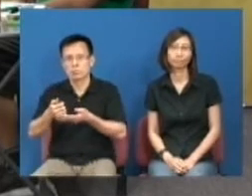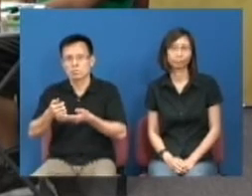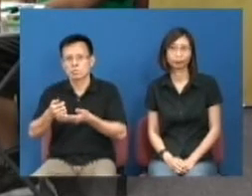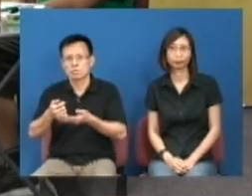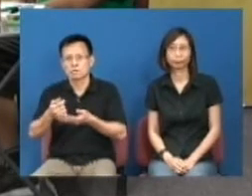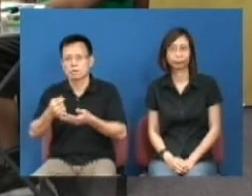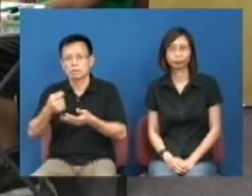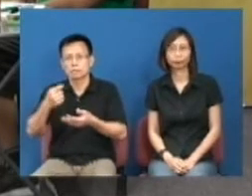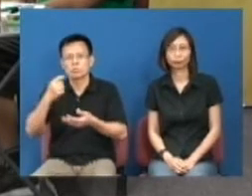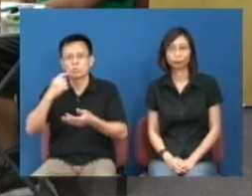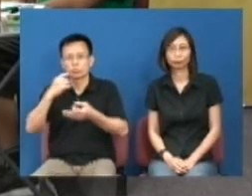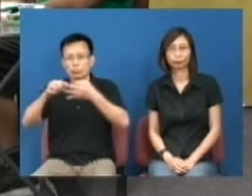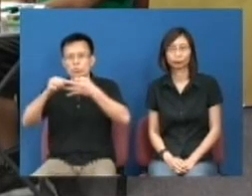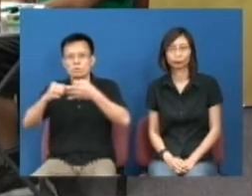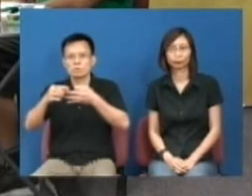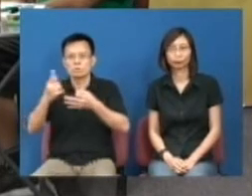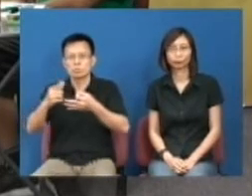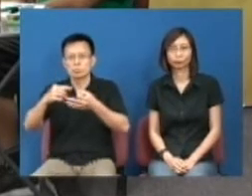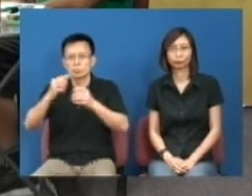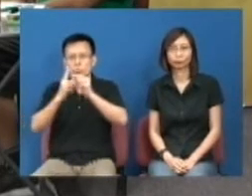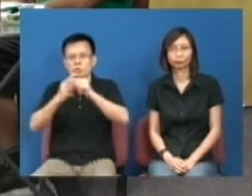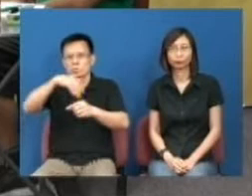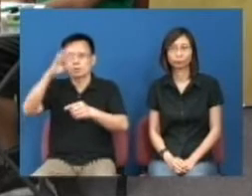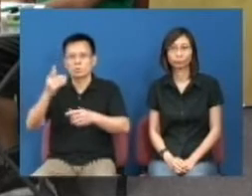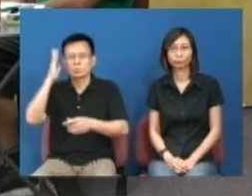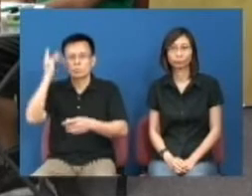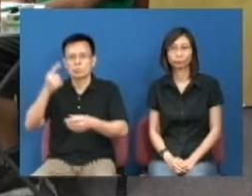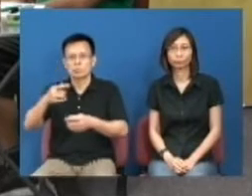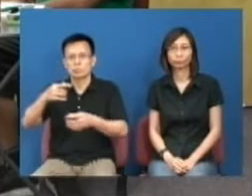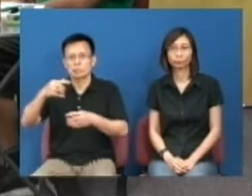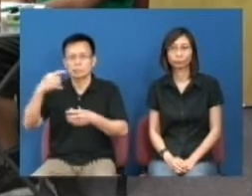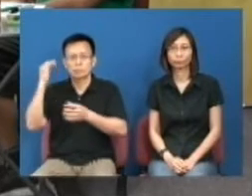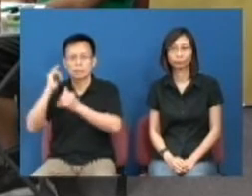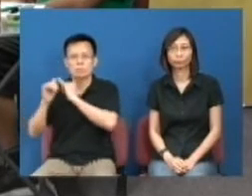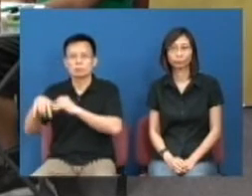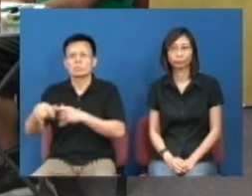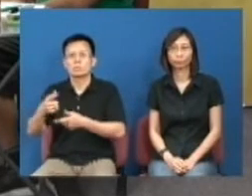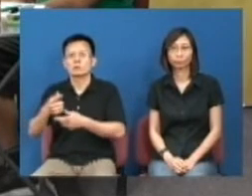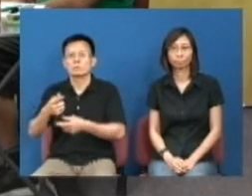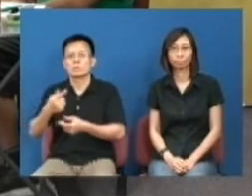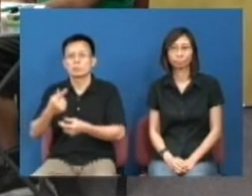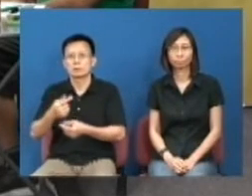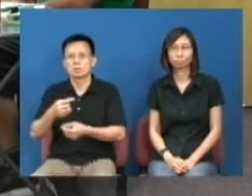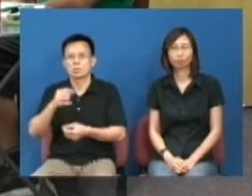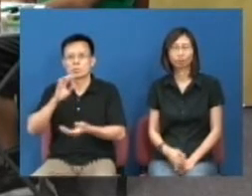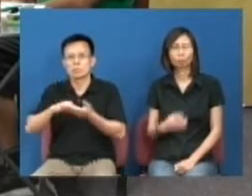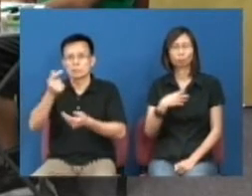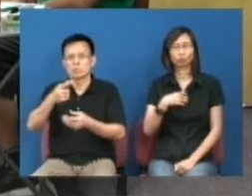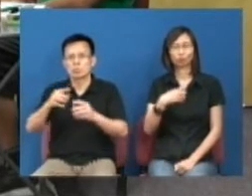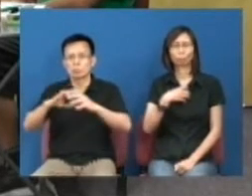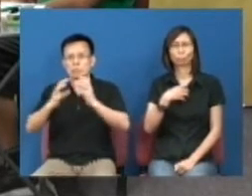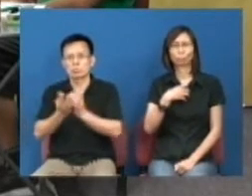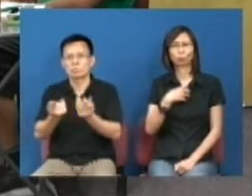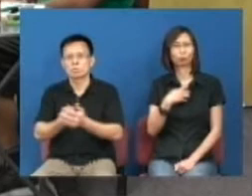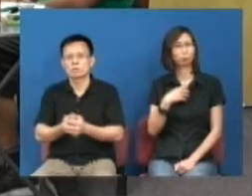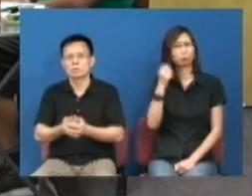的親屬嚟，咁佢話咁讚共產黨做得好啊，我覺得真係好好笑啦。 我覺得好不